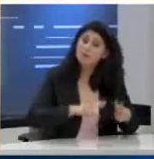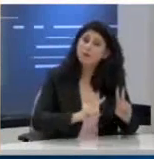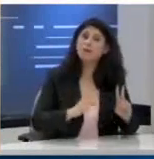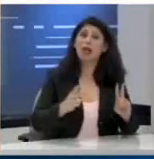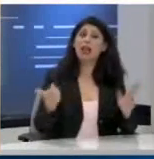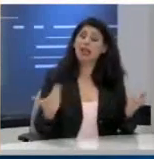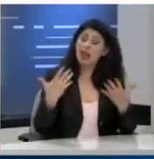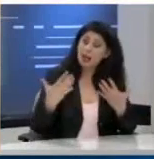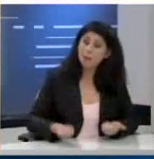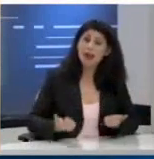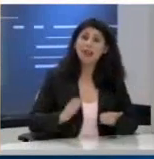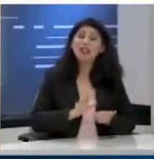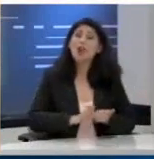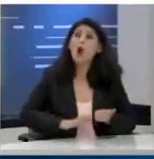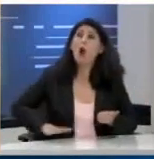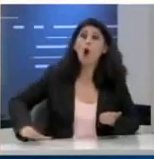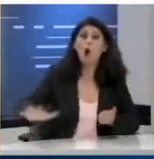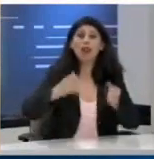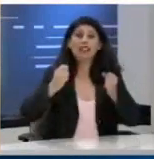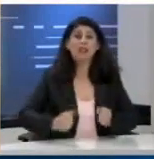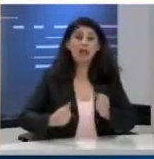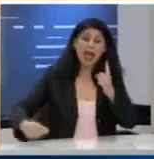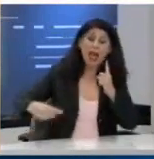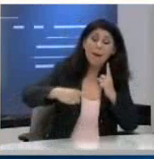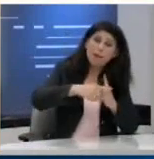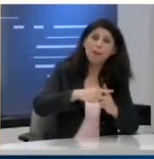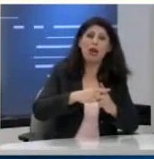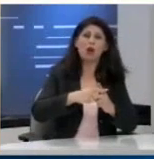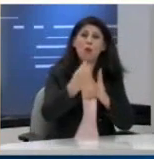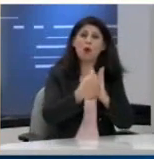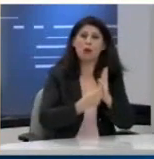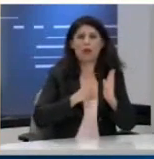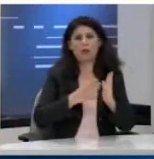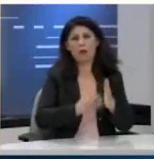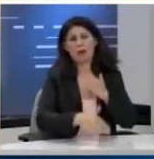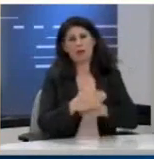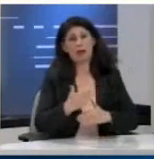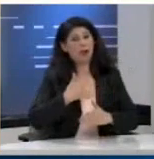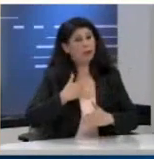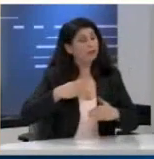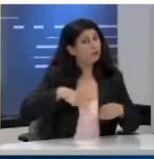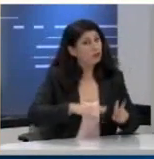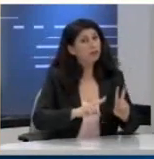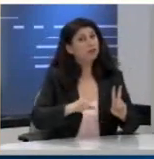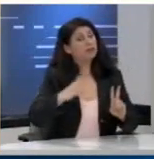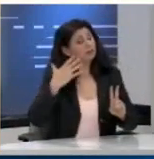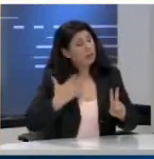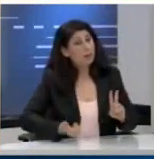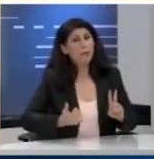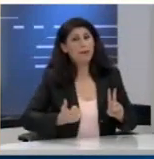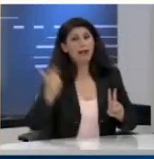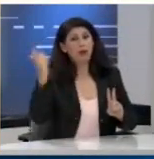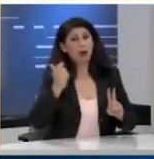υπάρχει σε όλες τις θέσεις επιπλέον οριοδότηση για άτομα με αναπηρία. Εμείς υλοποιήσαμε να διατηρεί το επίδομά